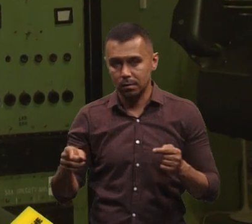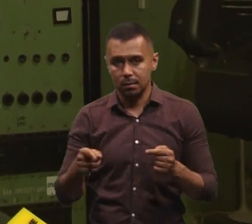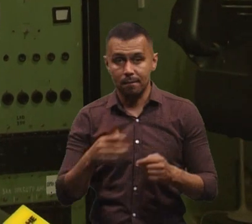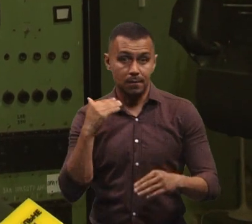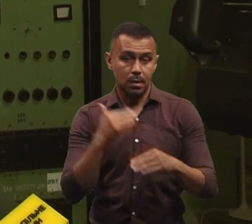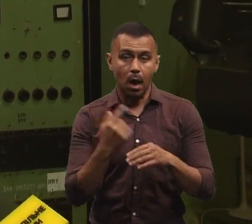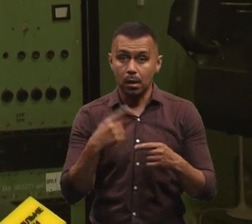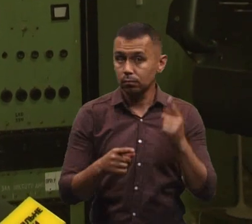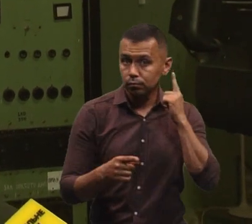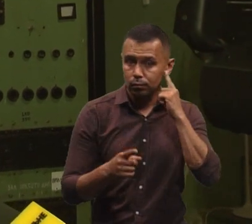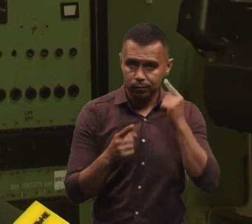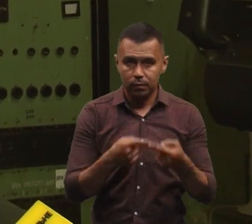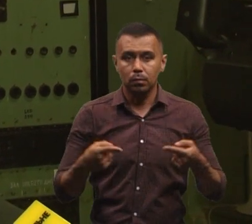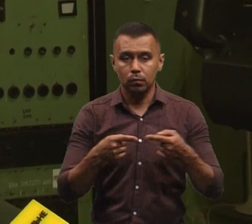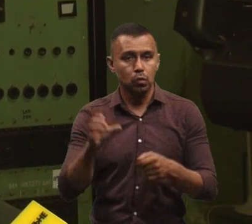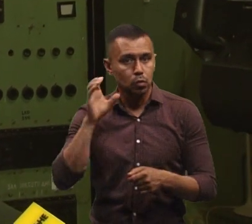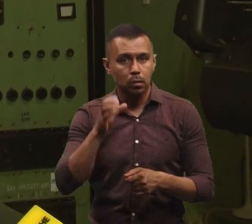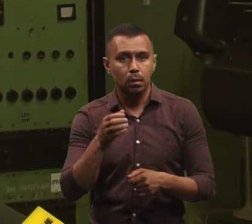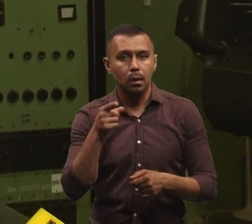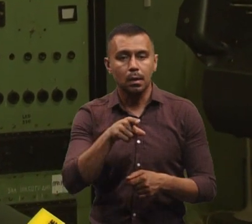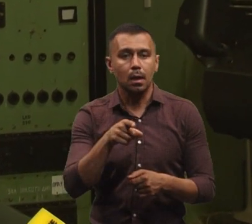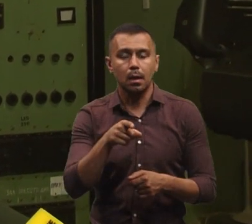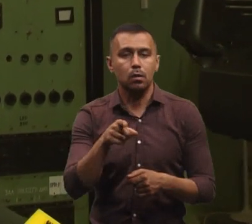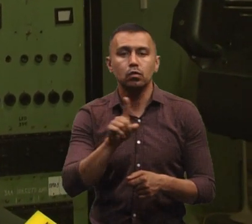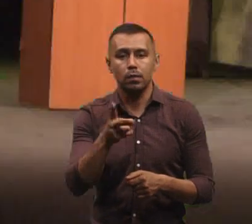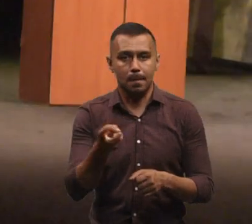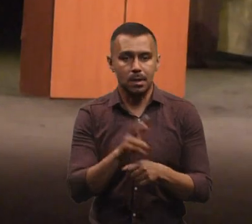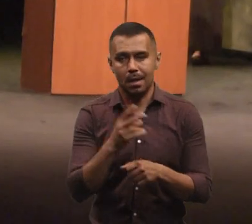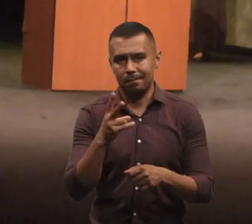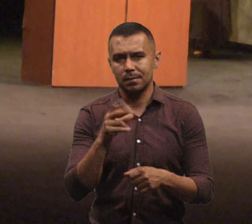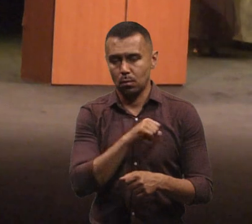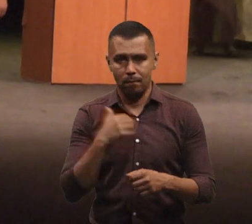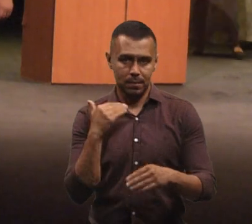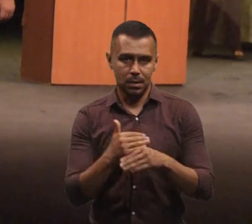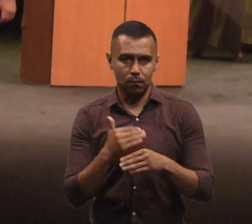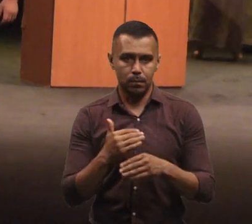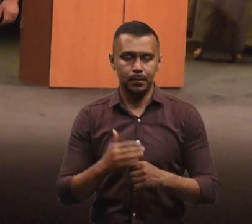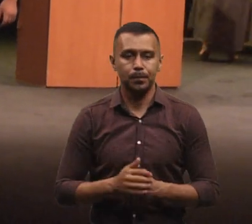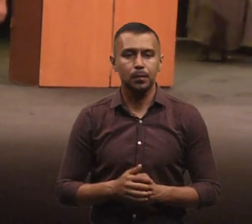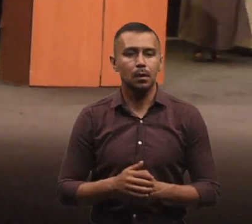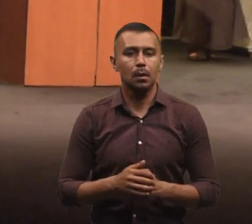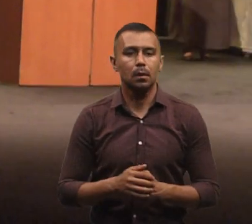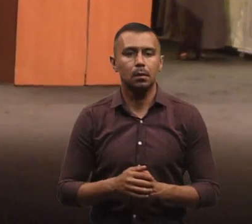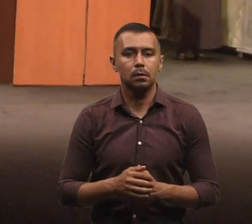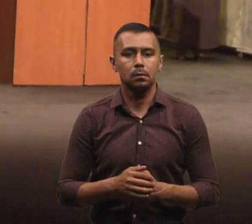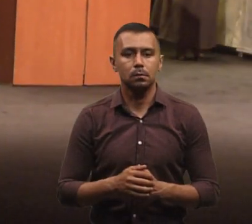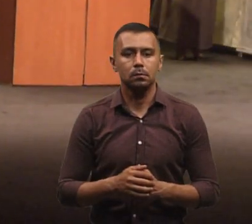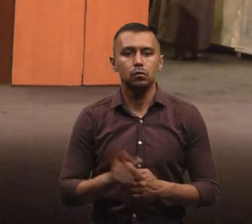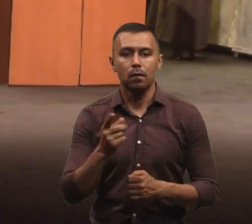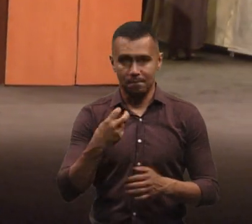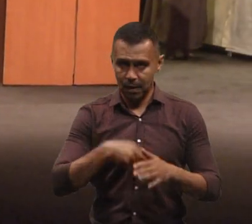а іншою, відповідно, слухають те, заради чого вони прийшли, власне, виставу. А що ми отримали? Вийдеш!